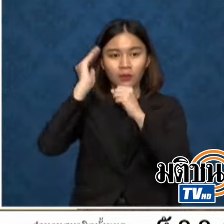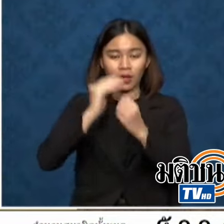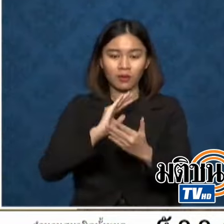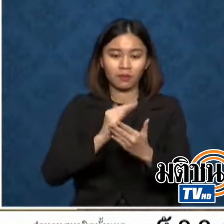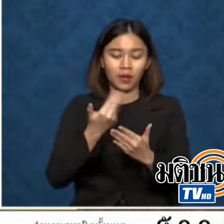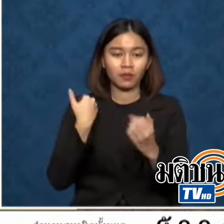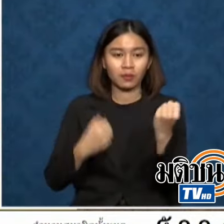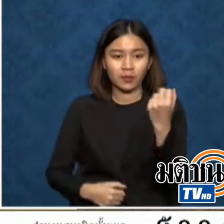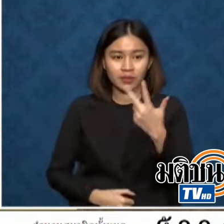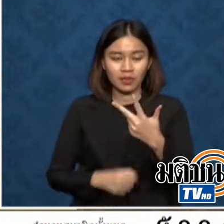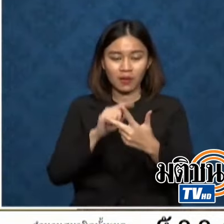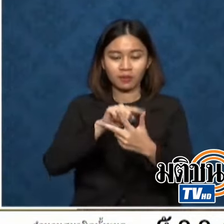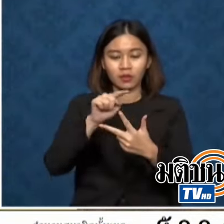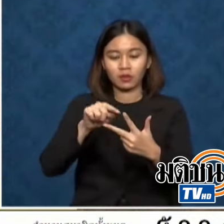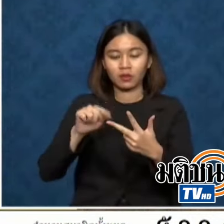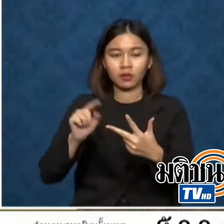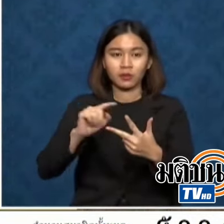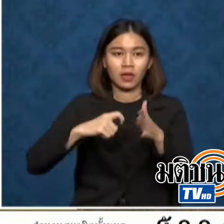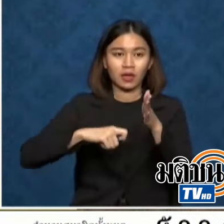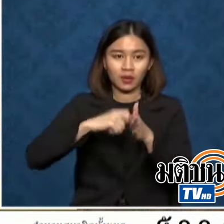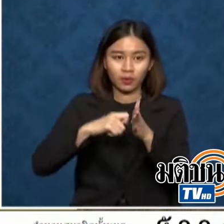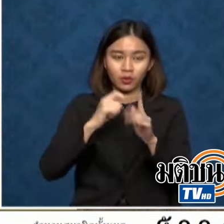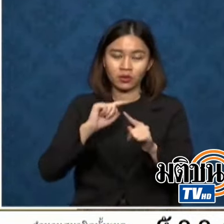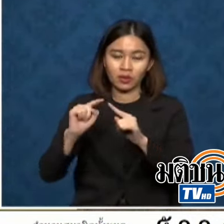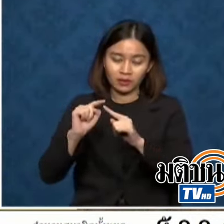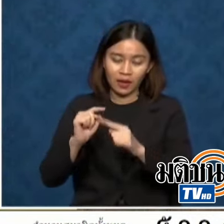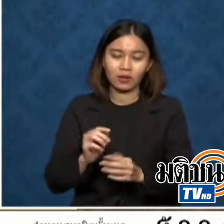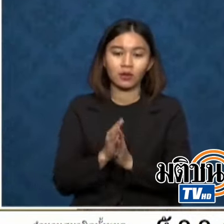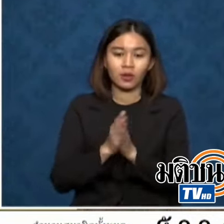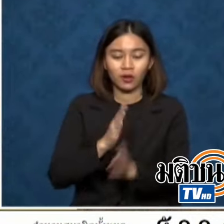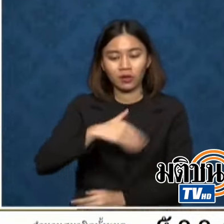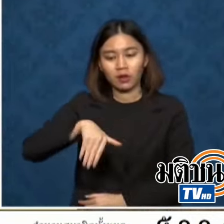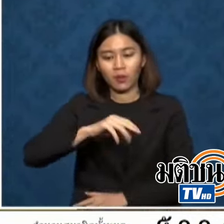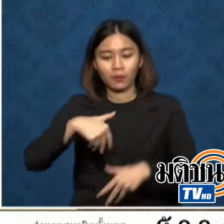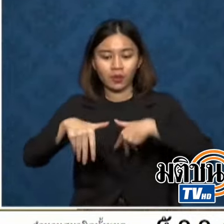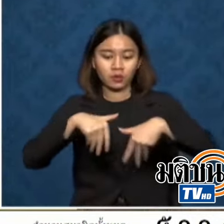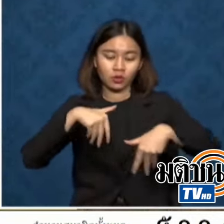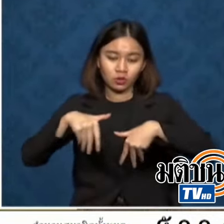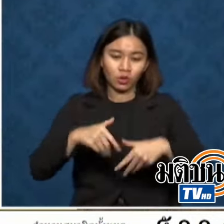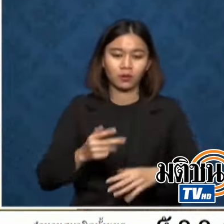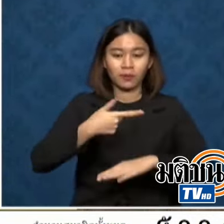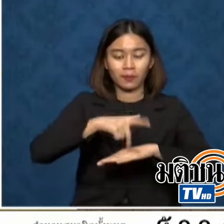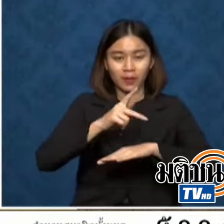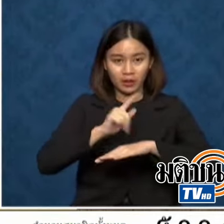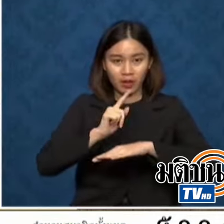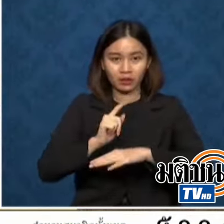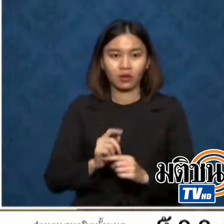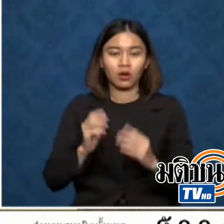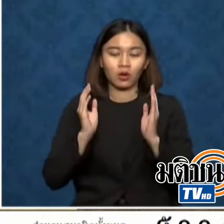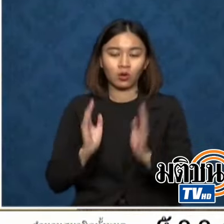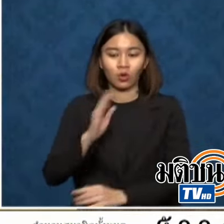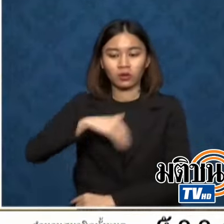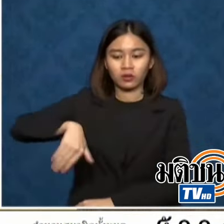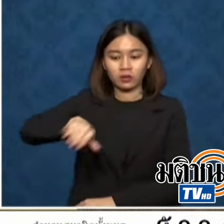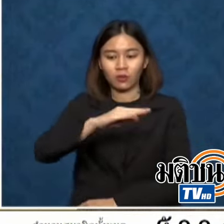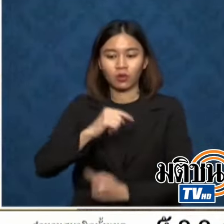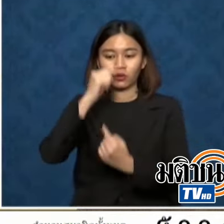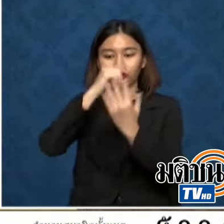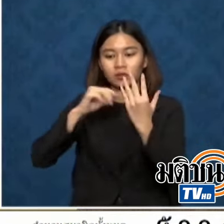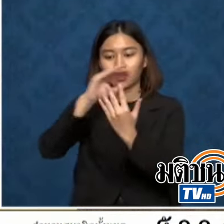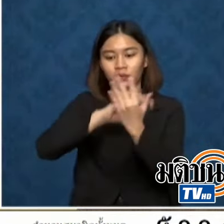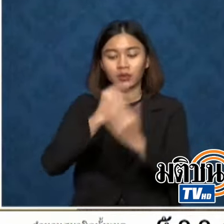3ส่วนดังต่อไปนี้เพื่อที่จะใช้เหตุและผลโน้มน้าให้กับพี่น้องประชาชนโน้มน้าให้กับประธานและให้คนทั่วทั่วไปในประเทศ